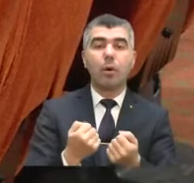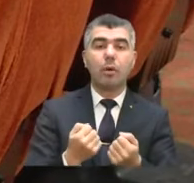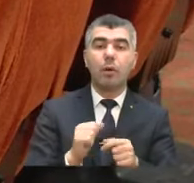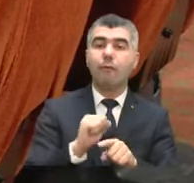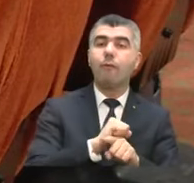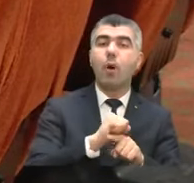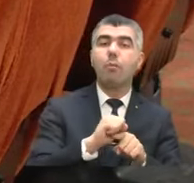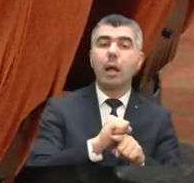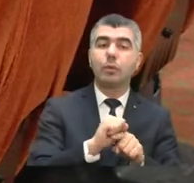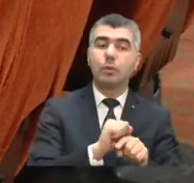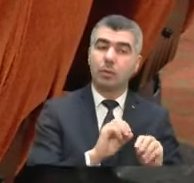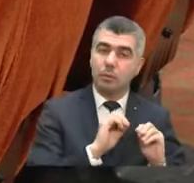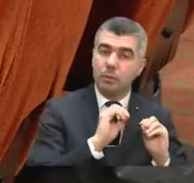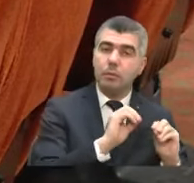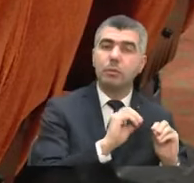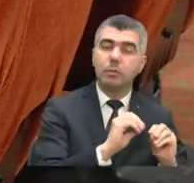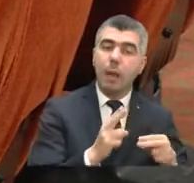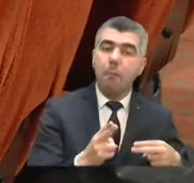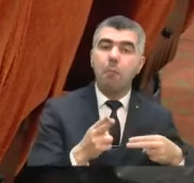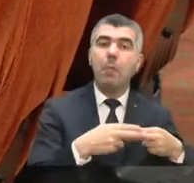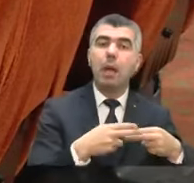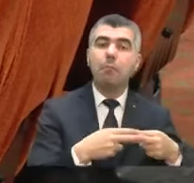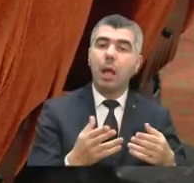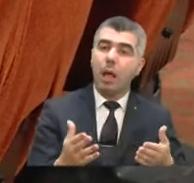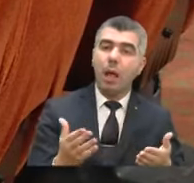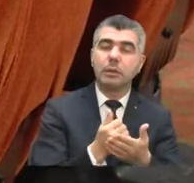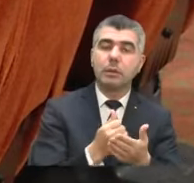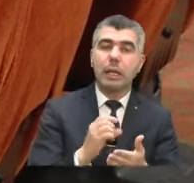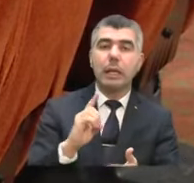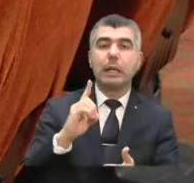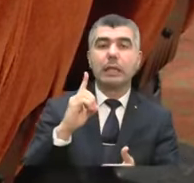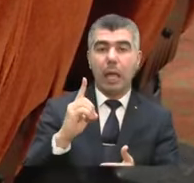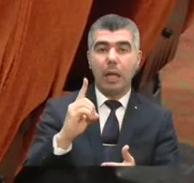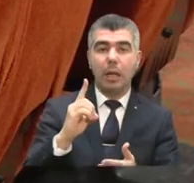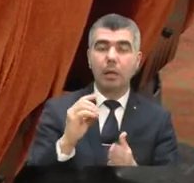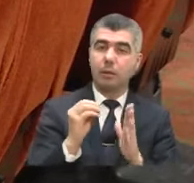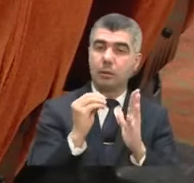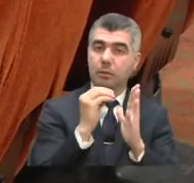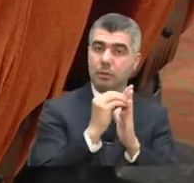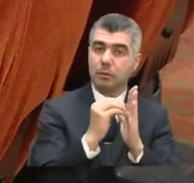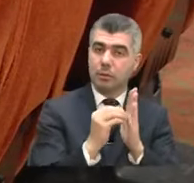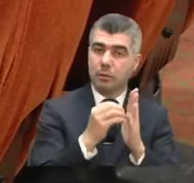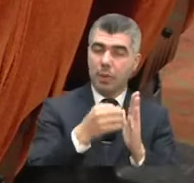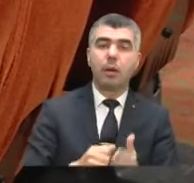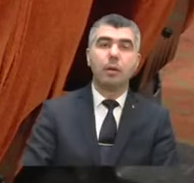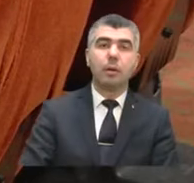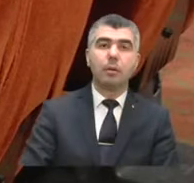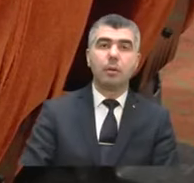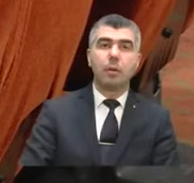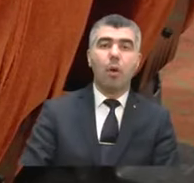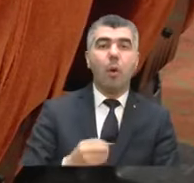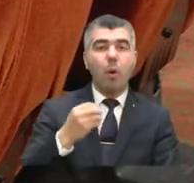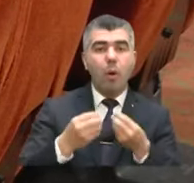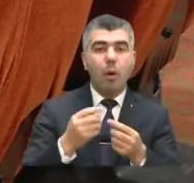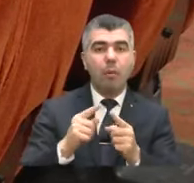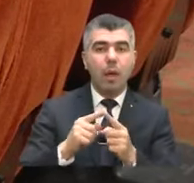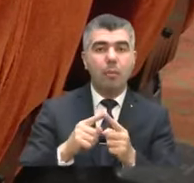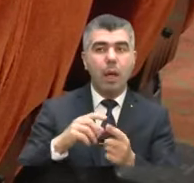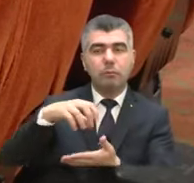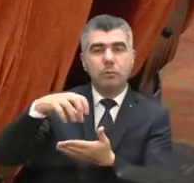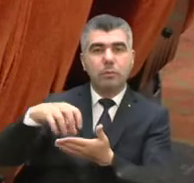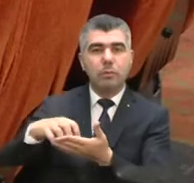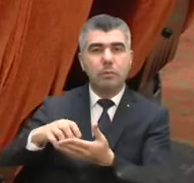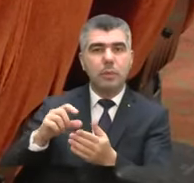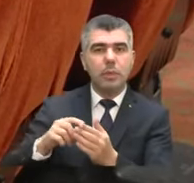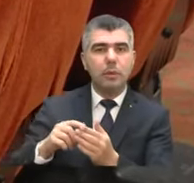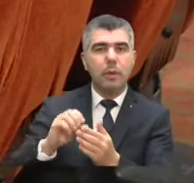منظومة للتكوين لنيل رخصة السياقة الخاصة بصنف الدال مع إدماج التكنولوجيات الحديثة أيضا. أما بالنسبة للمحطة الطرقية، تنواصل مع